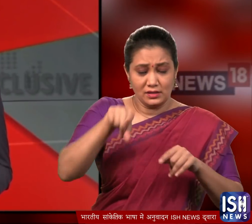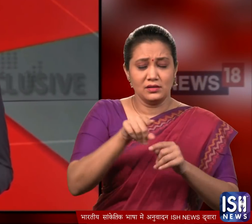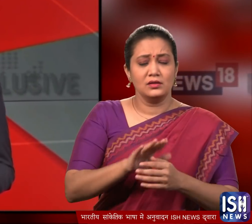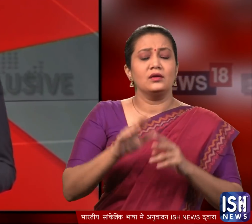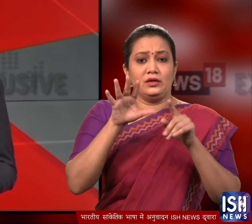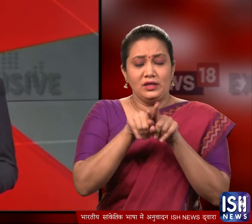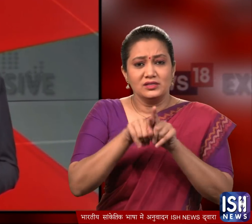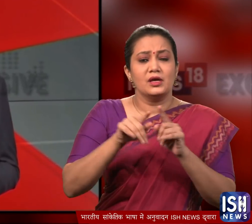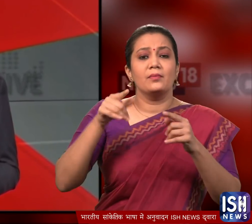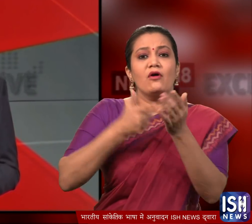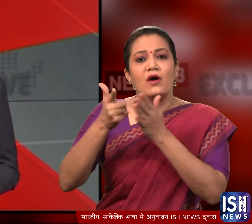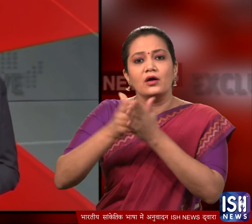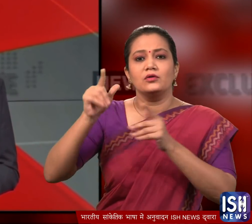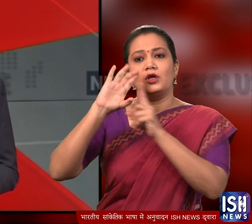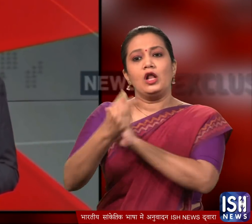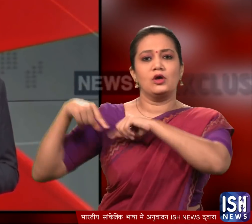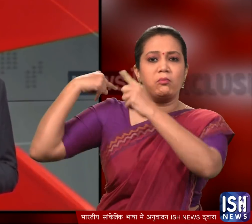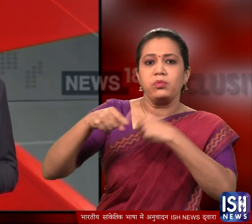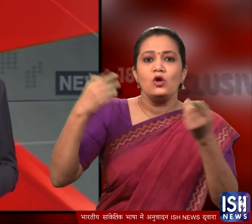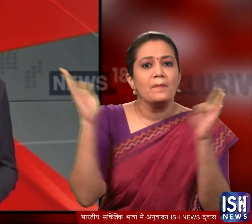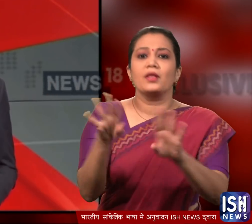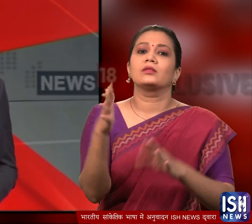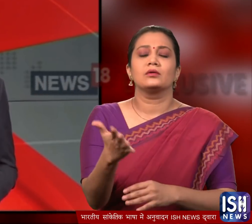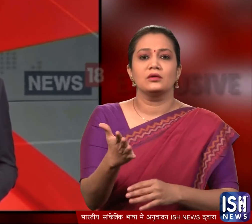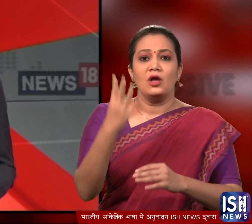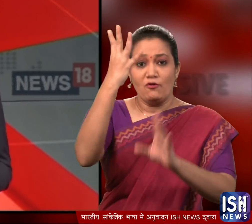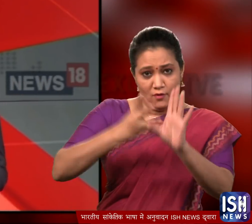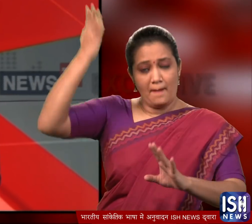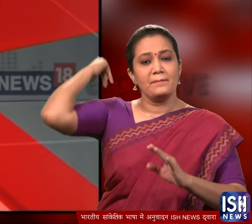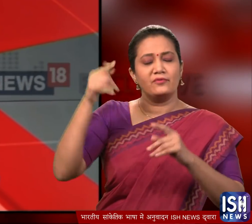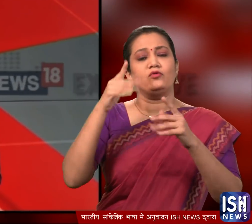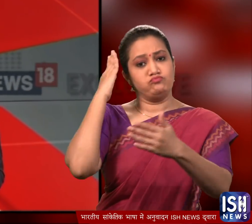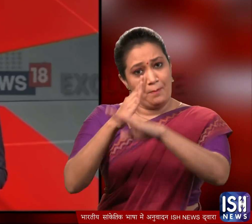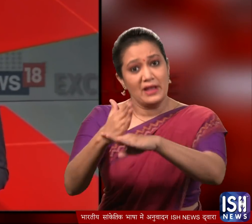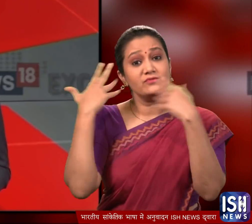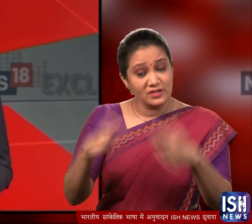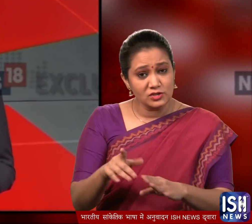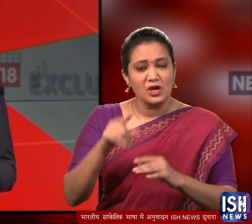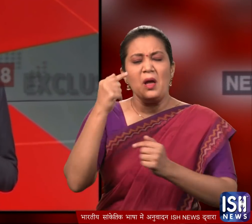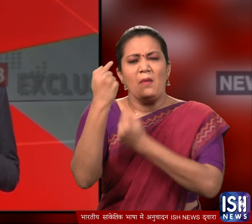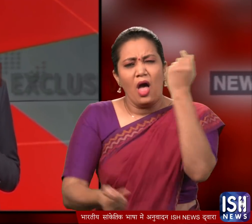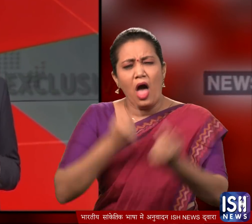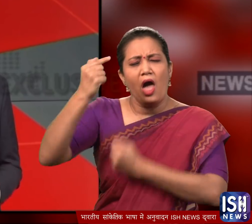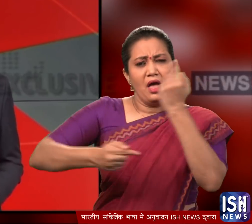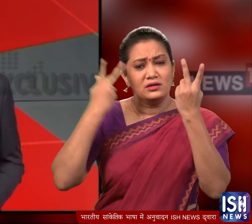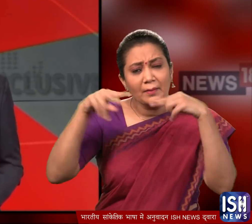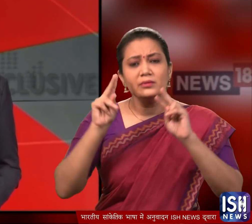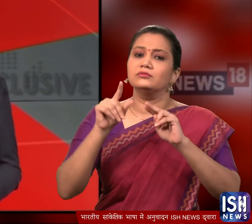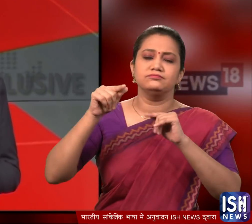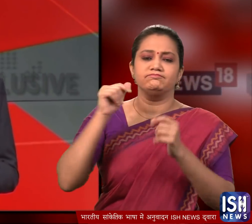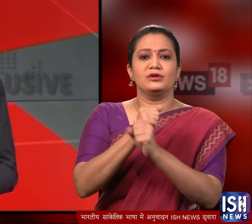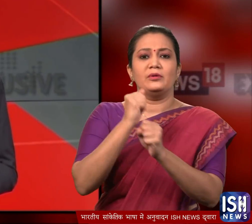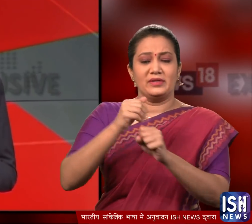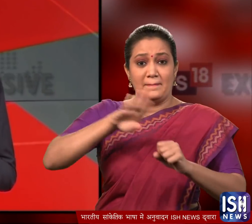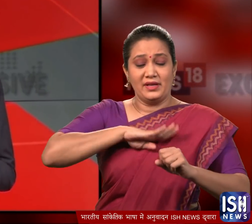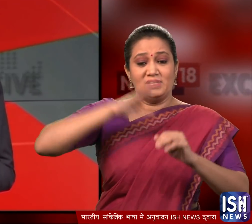में बैलगाड़ी दौड़ को वहां के किसान परंपरा के नाम पर बंद नहीं करने देते। 4 साल पहले इस पर पाबंदी लगी तो काफी राजनीतिक बवाल भी मचा था। बाद